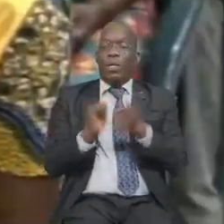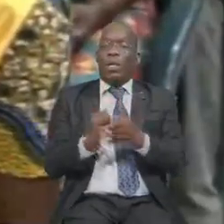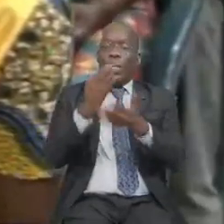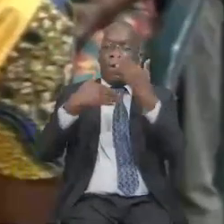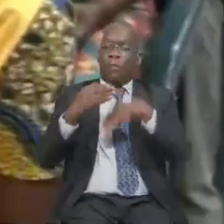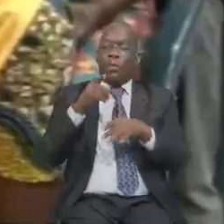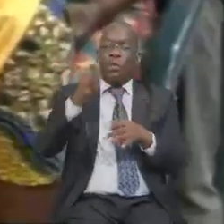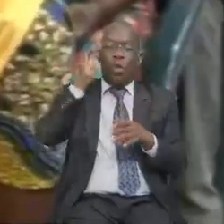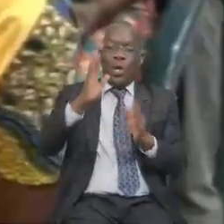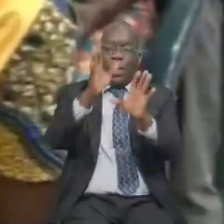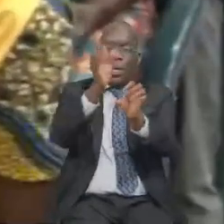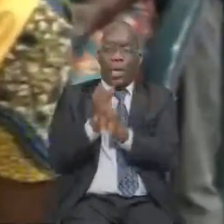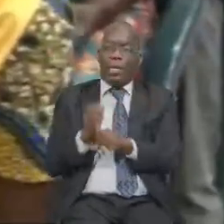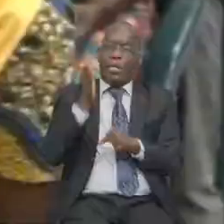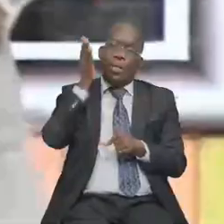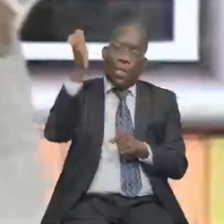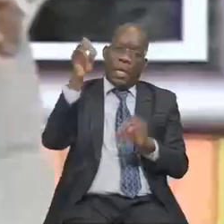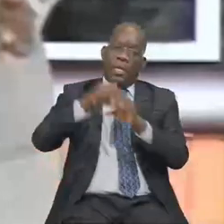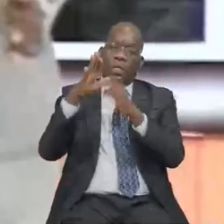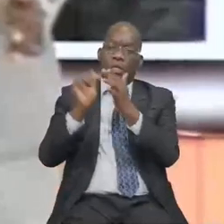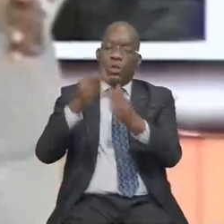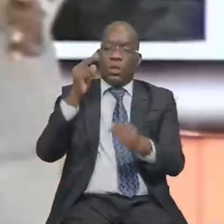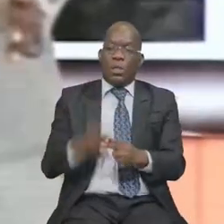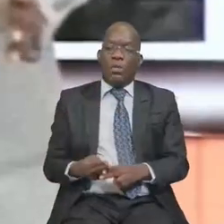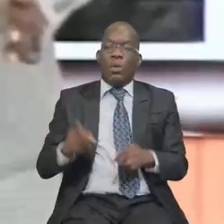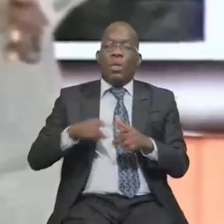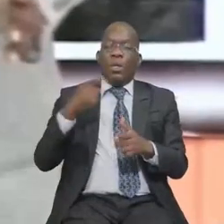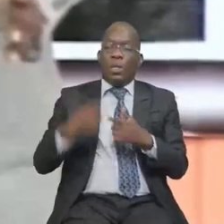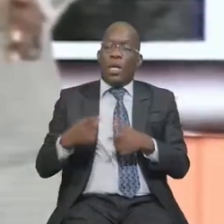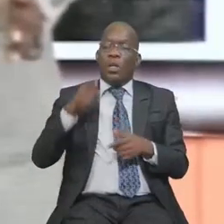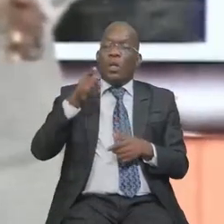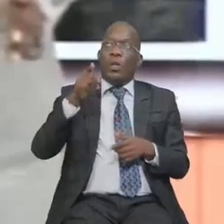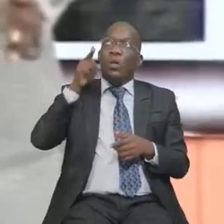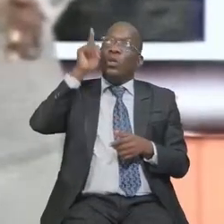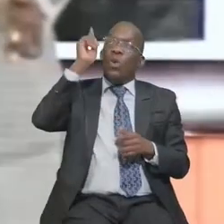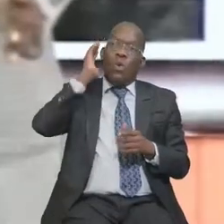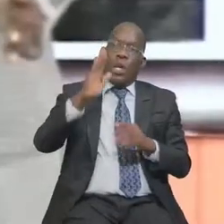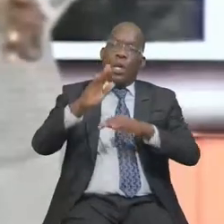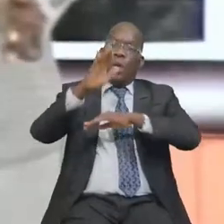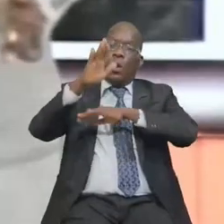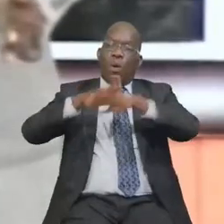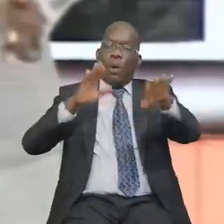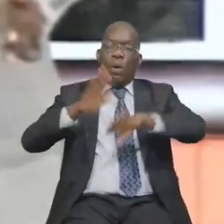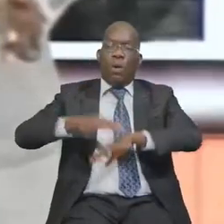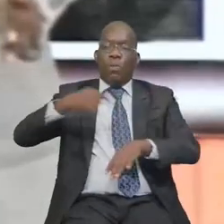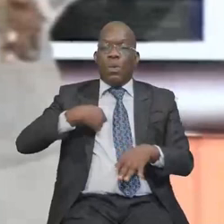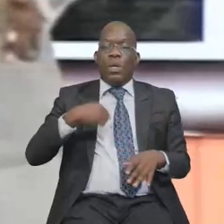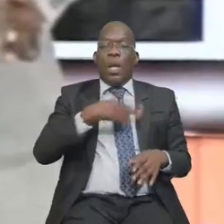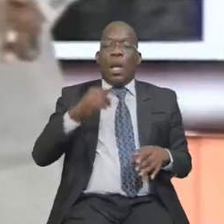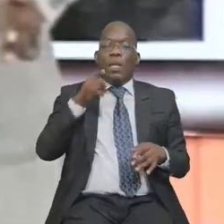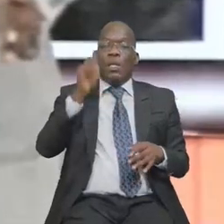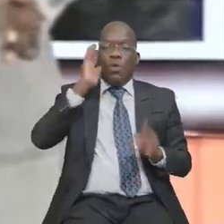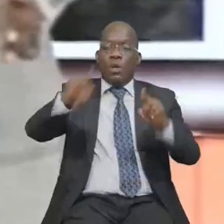Alors vous m'invoquerez. Et vous partirez, vous me prierez, et je